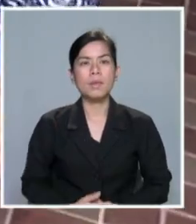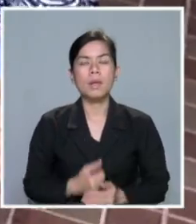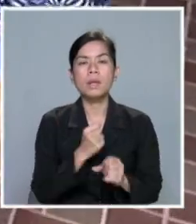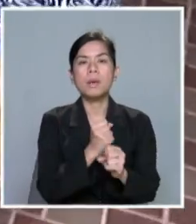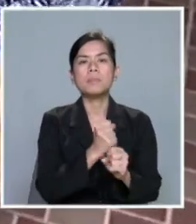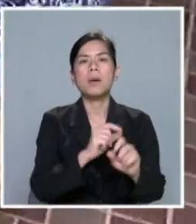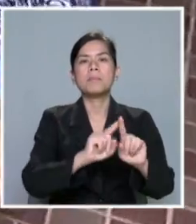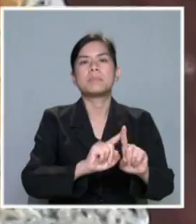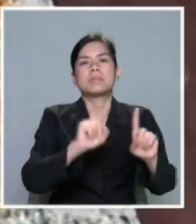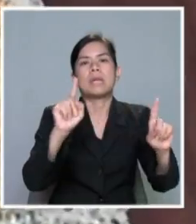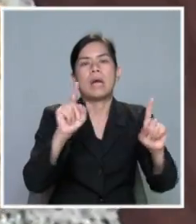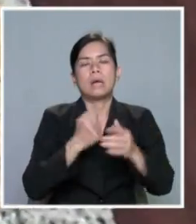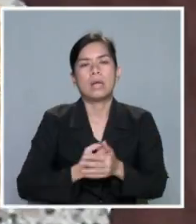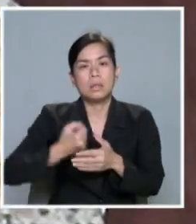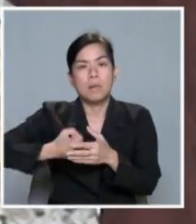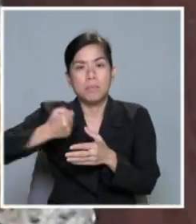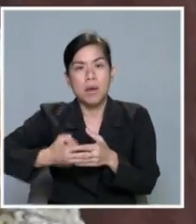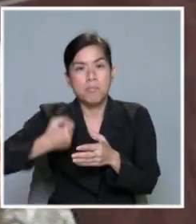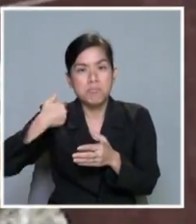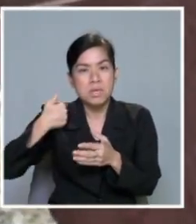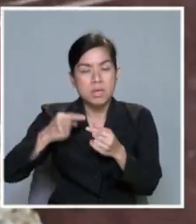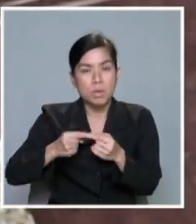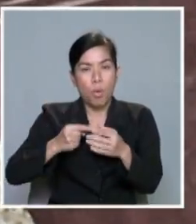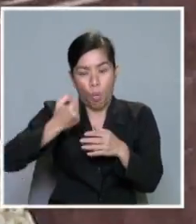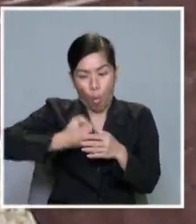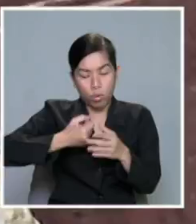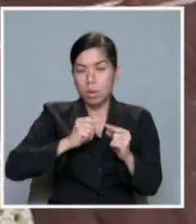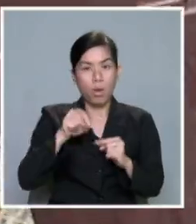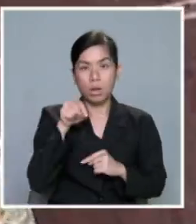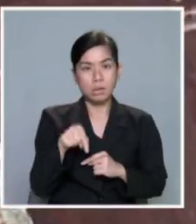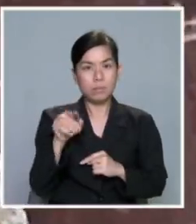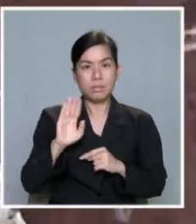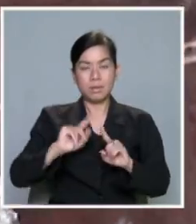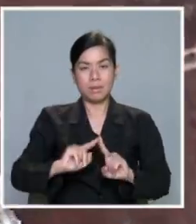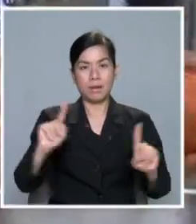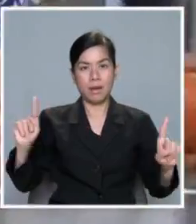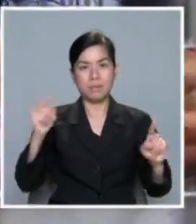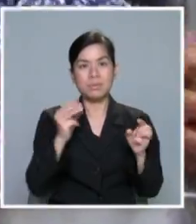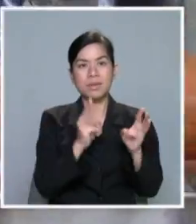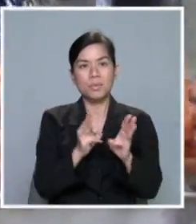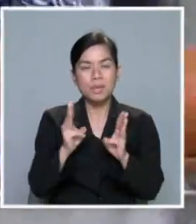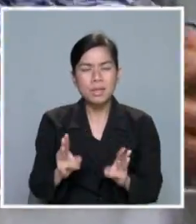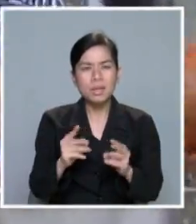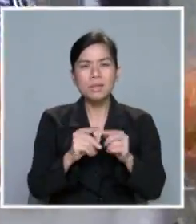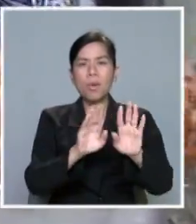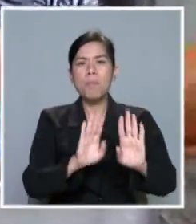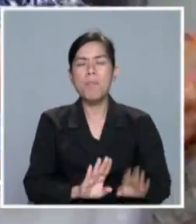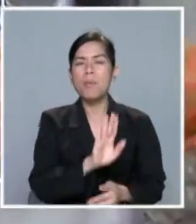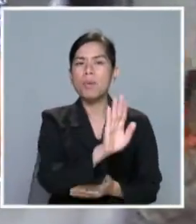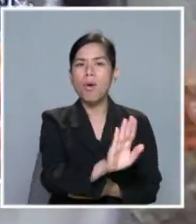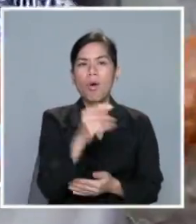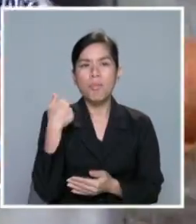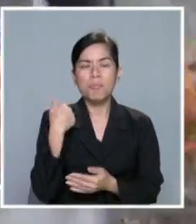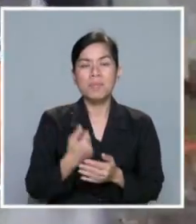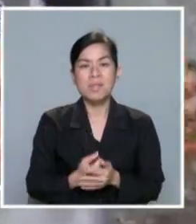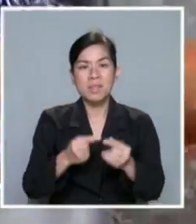จากแกงปกติที่ไม่เพียงใชครกเครื่องแกงแต่จะใช้วิธีที่เรียกว่าสังกันโดยการใช้กระดาษ